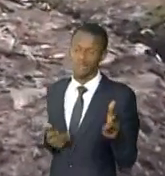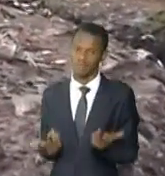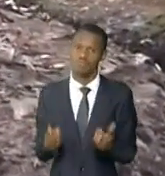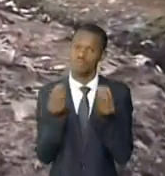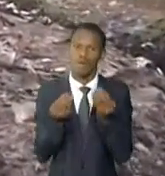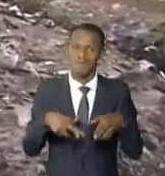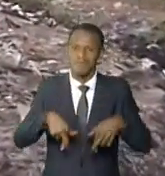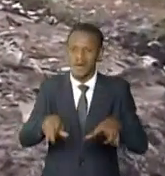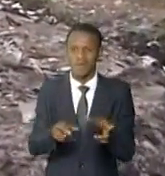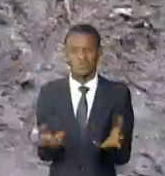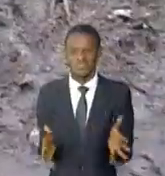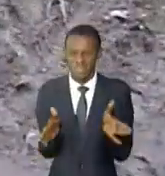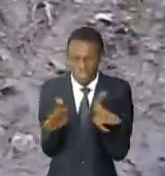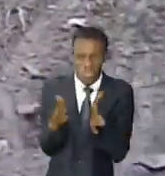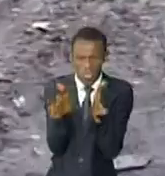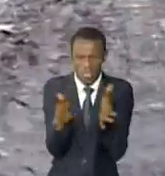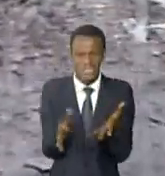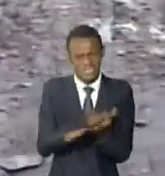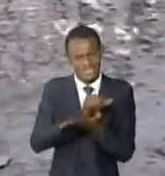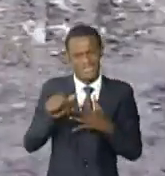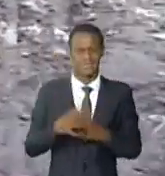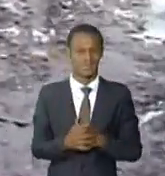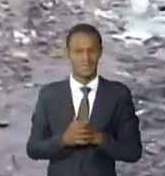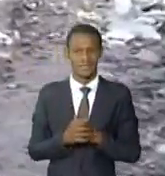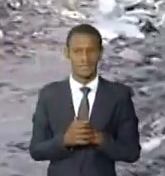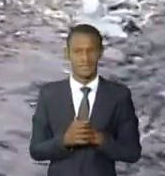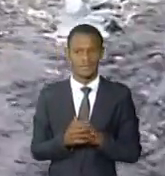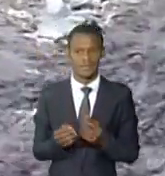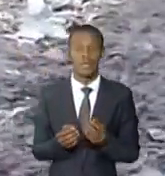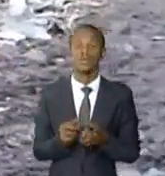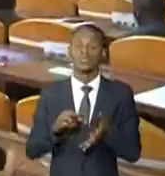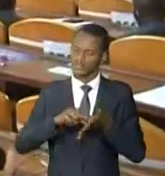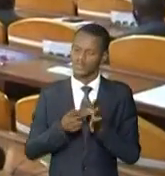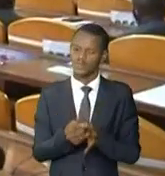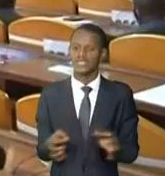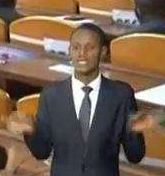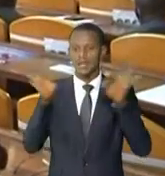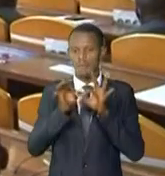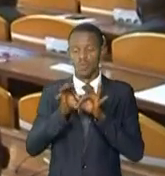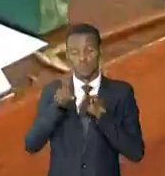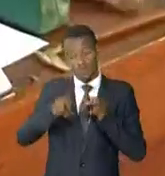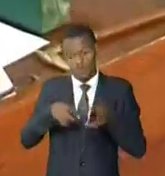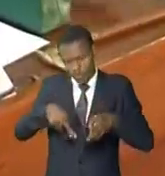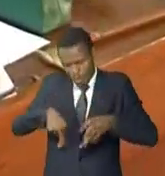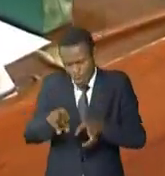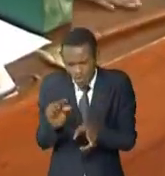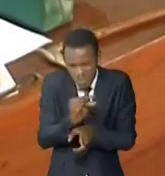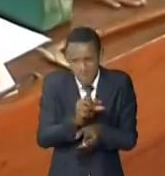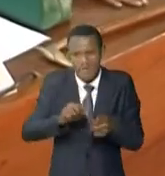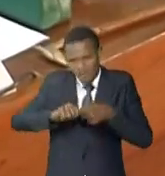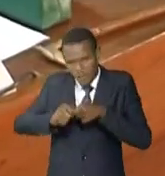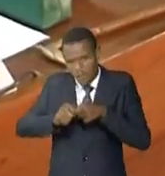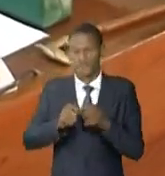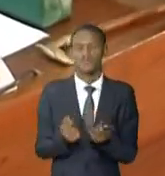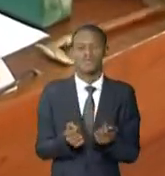de voir les voies secondaires de cette partie de la capitale être réhabilitées que les députés nationaux élus de la